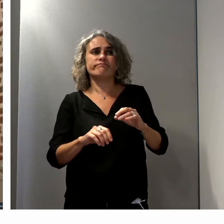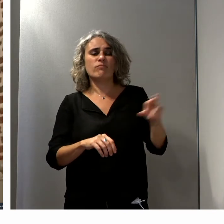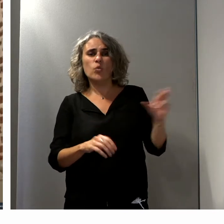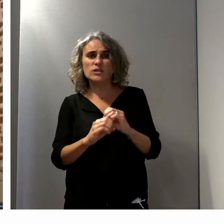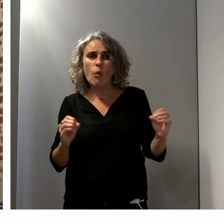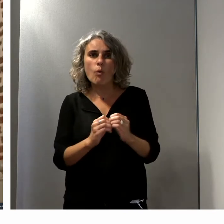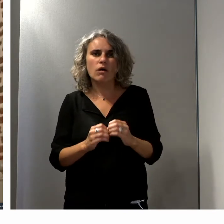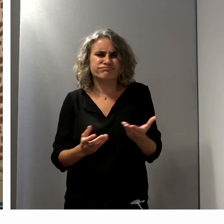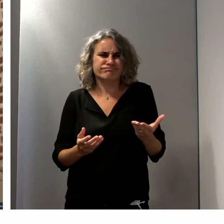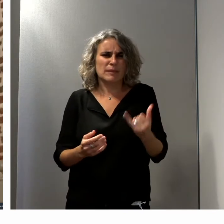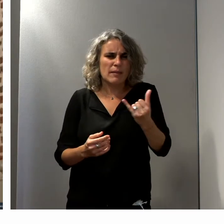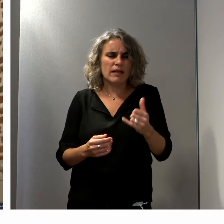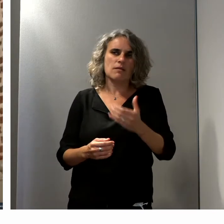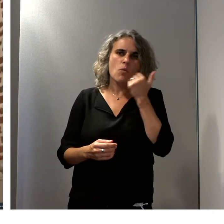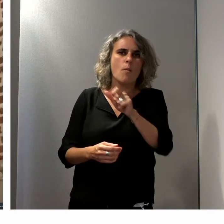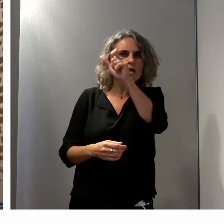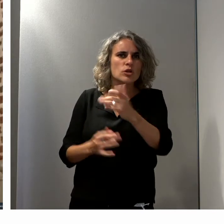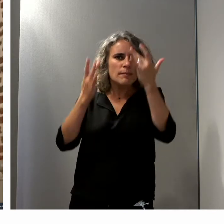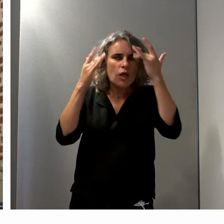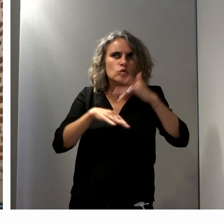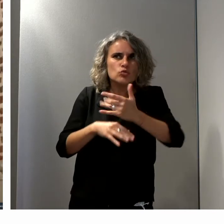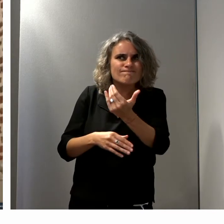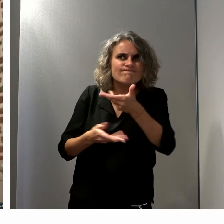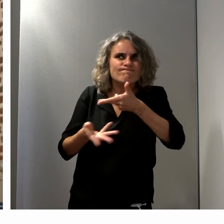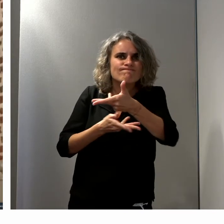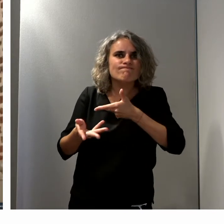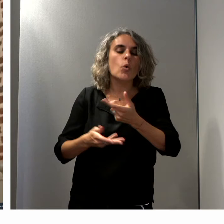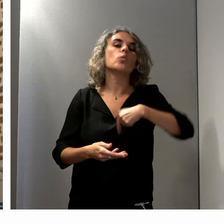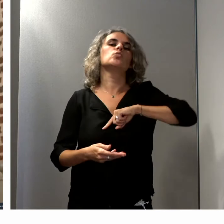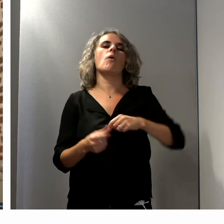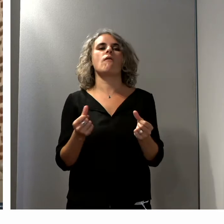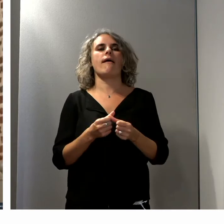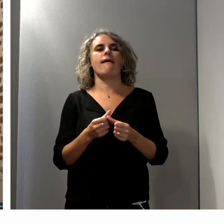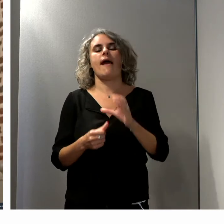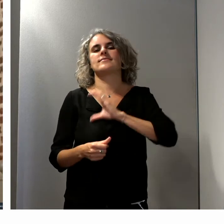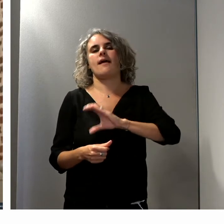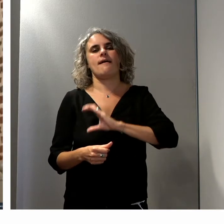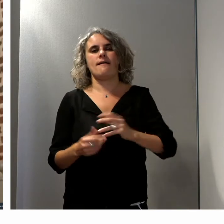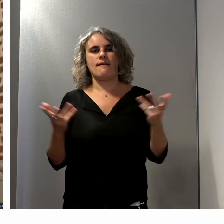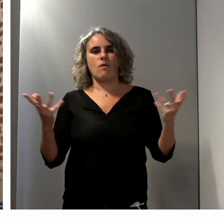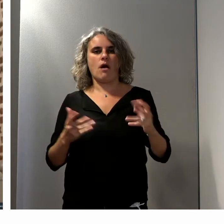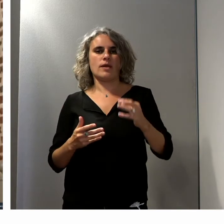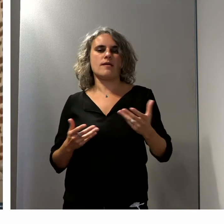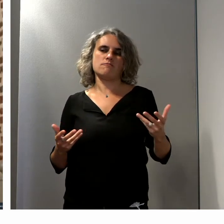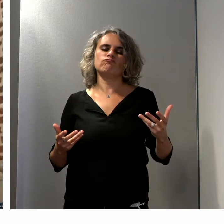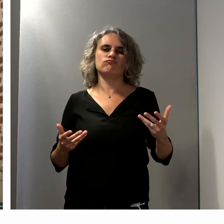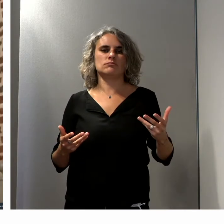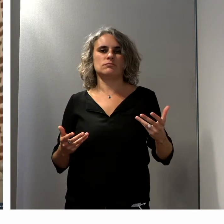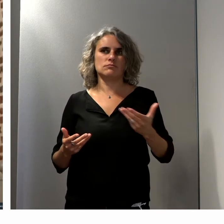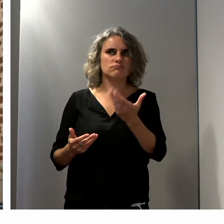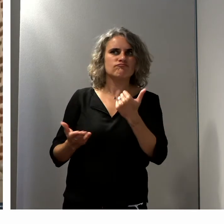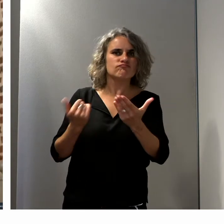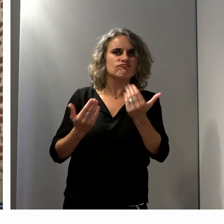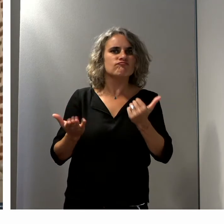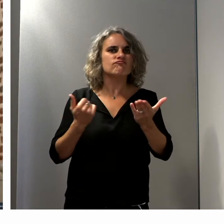des gens qui ont déjà de l'expérience et des visions. Donc, nous, on essaye modestement, mais sûrement, d'être dans ce mouvement-là et de permettre à